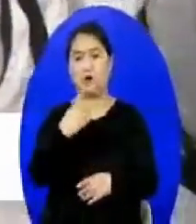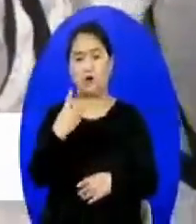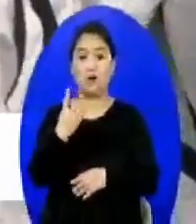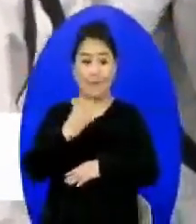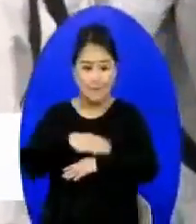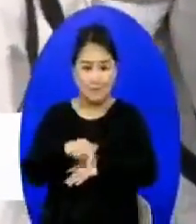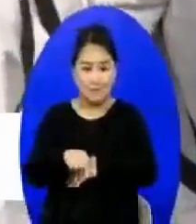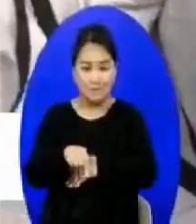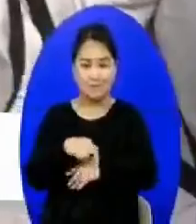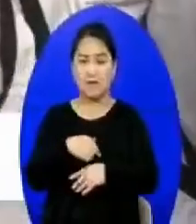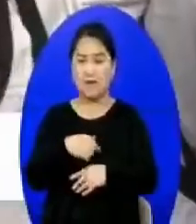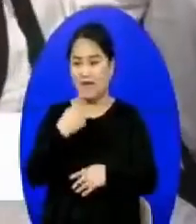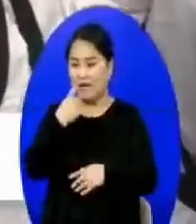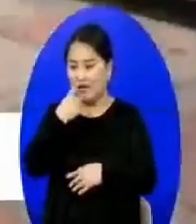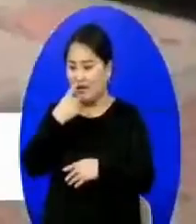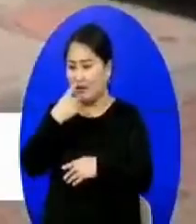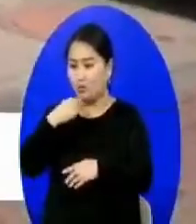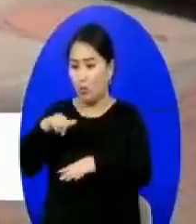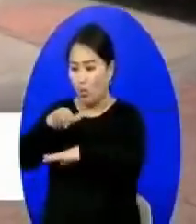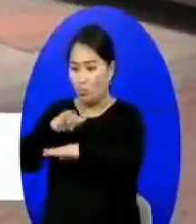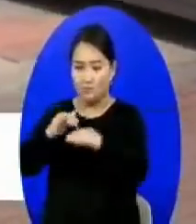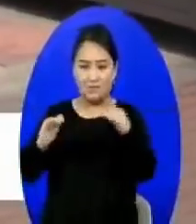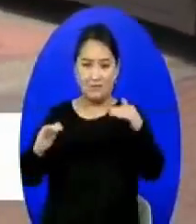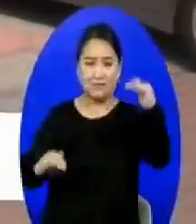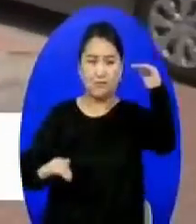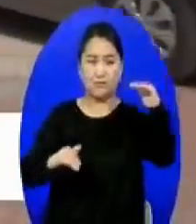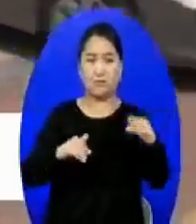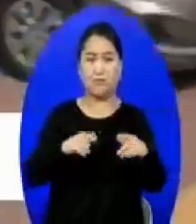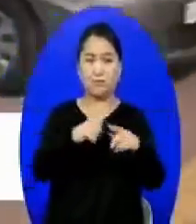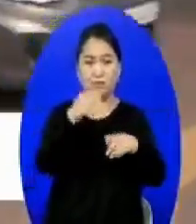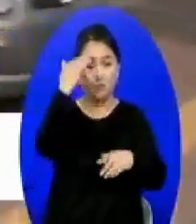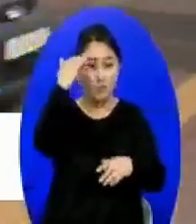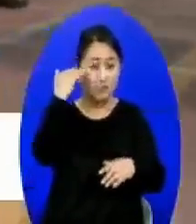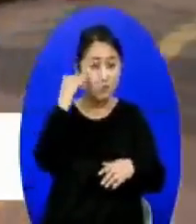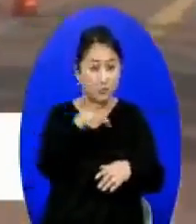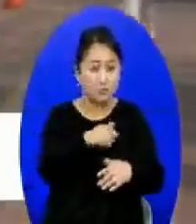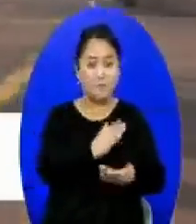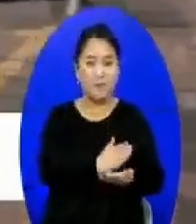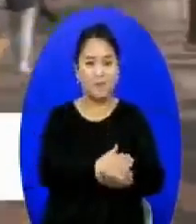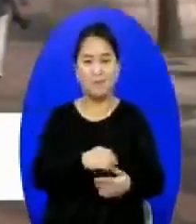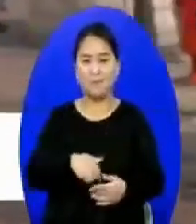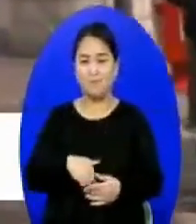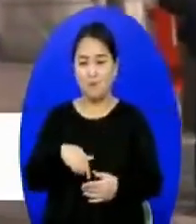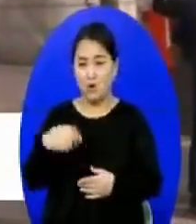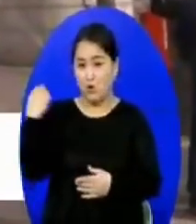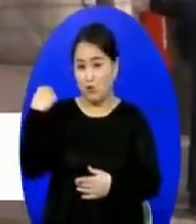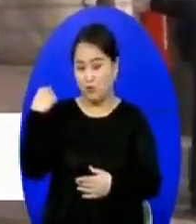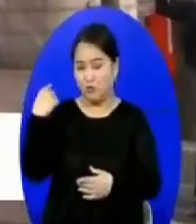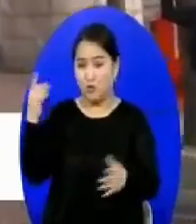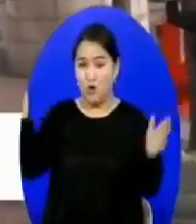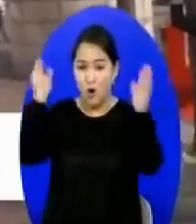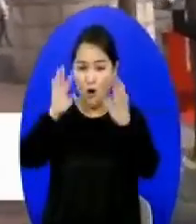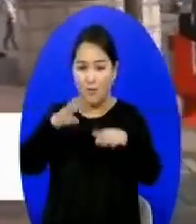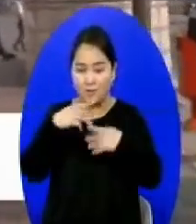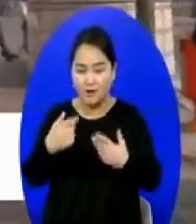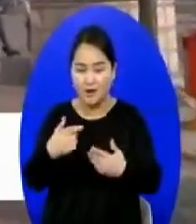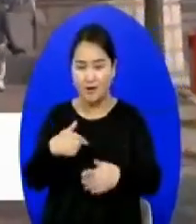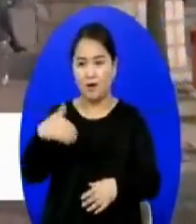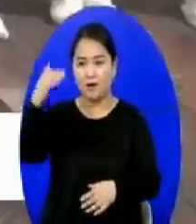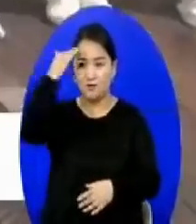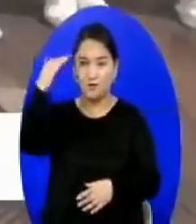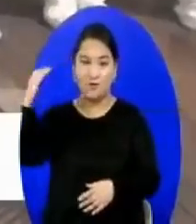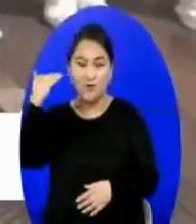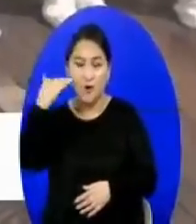тоогоор хятад улсыг давсан үзүүлэлттэй болж байна. За өчигдөр оройн байдлаар дэлхийн 37 улс өмнөд солонгос улсын иргэд